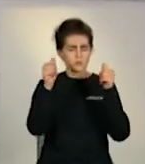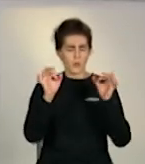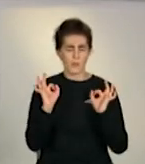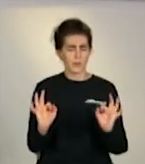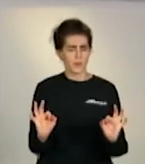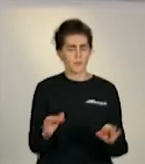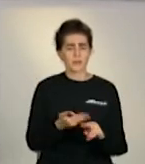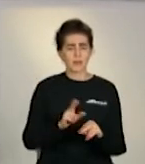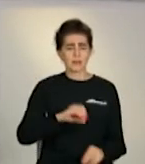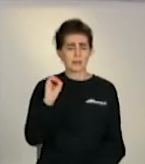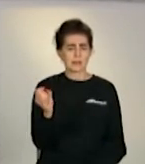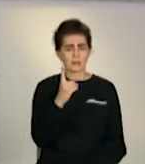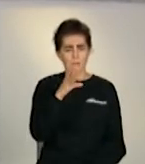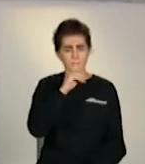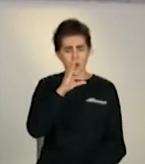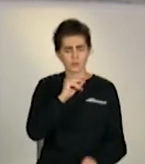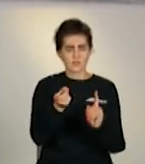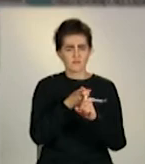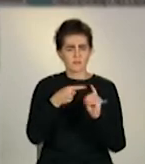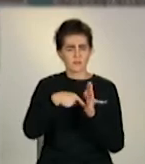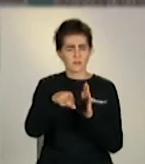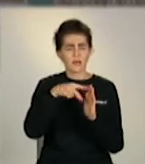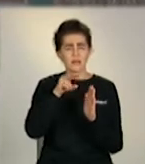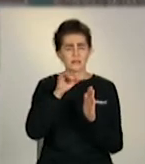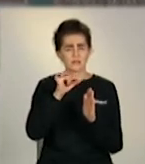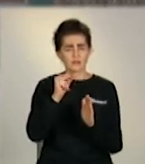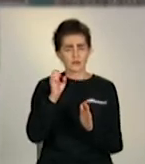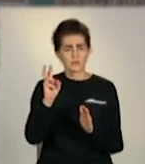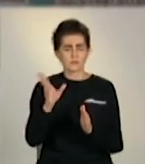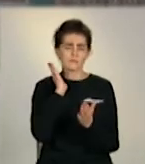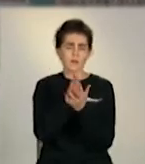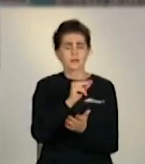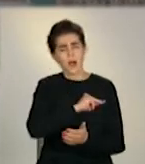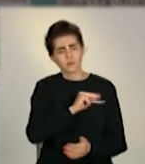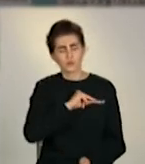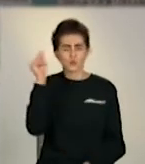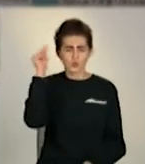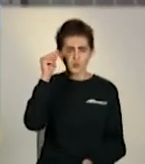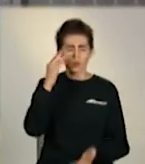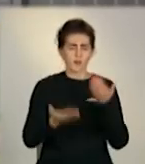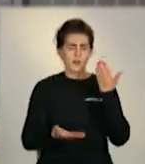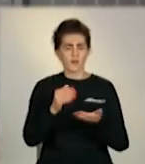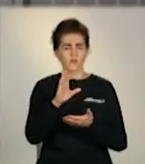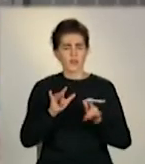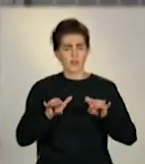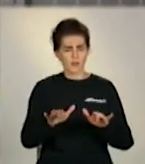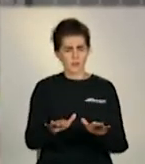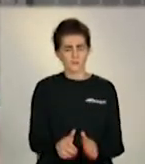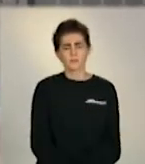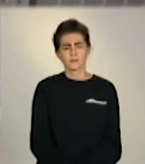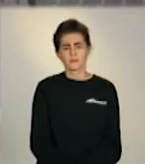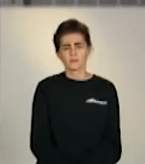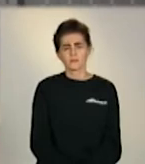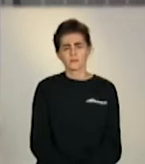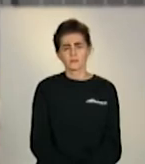Це єдиний маршрут, що з'єднує два містечка з Лисичанськом, куди люди їздять на роботу, навчання та у справах. Ніякого альтернативного тут